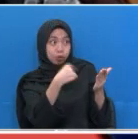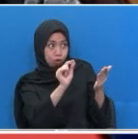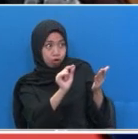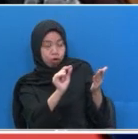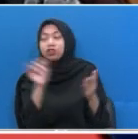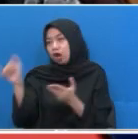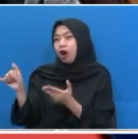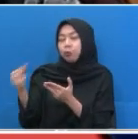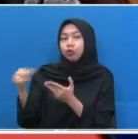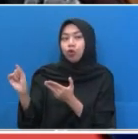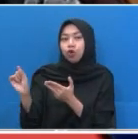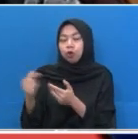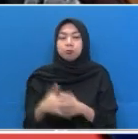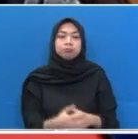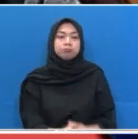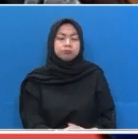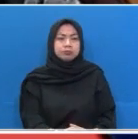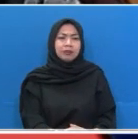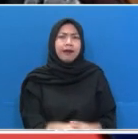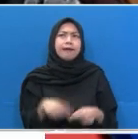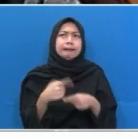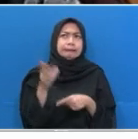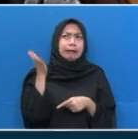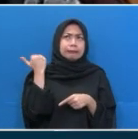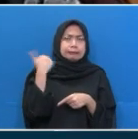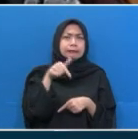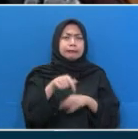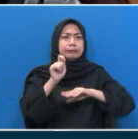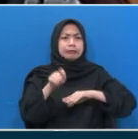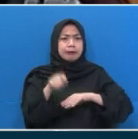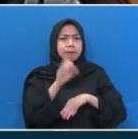betul betul sekali meskipun kalau kita lihat bakteri